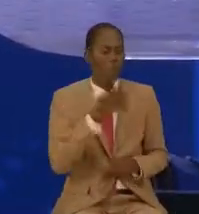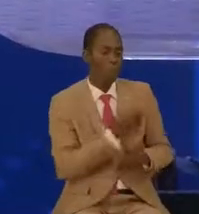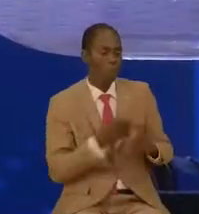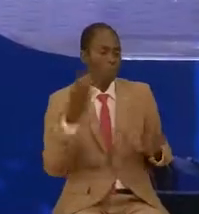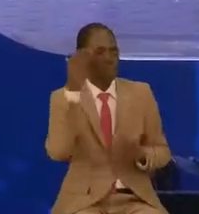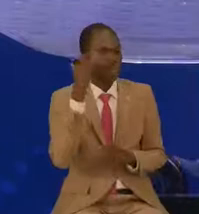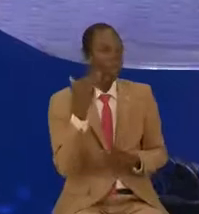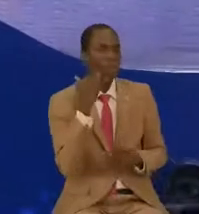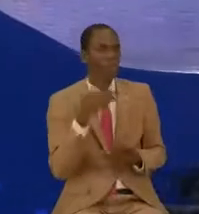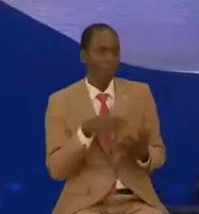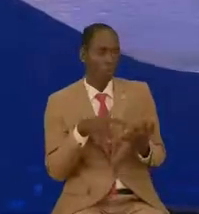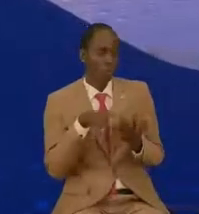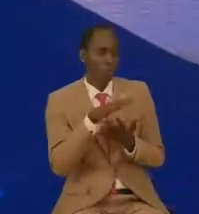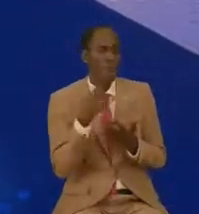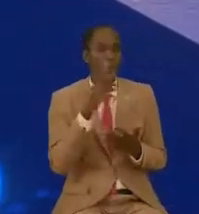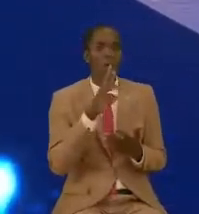tête.